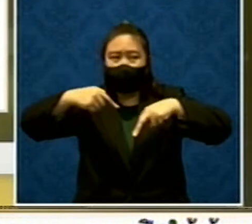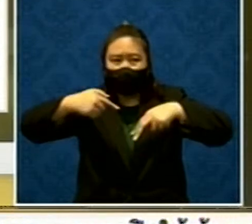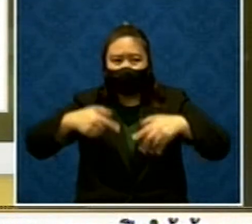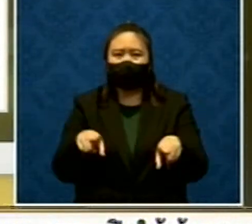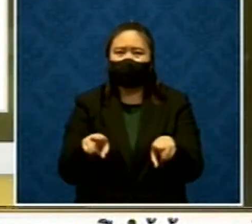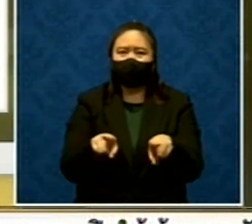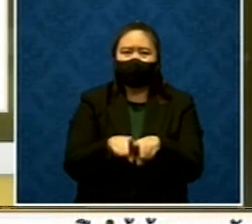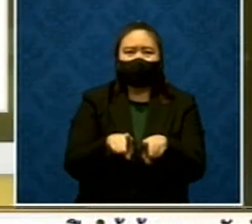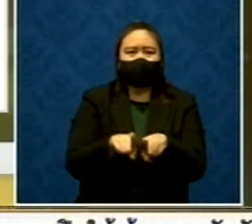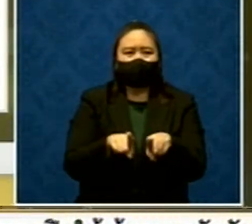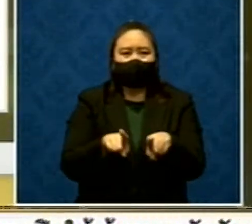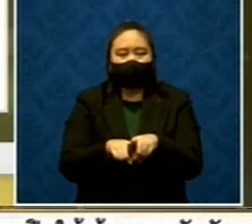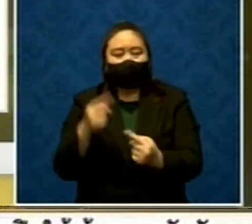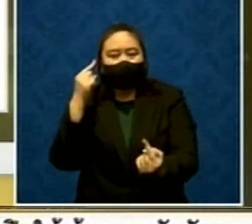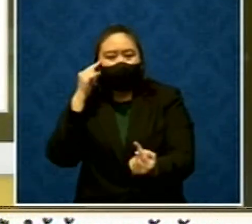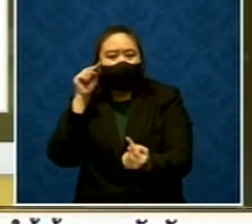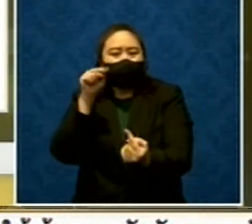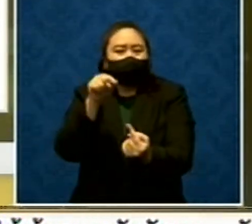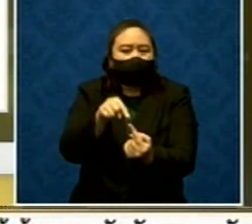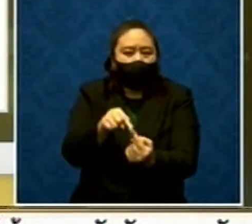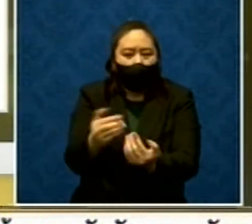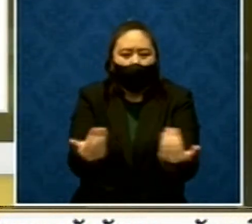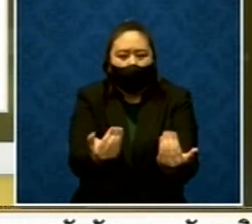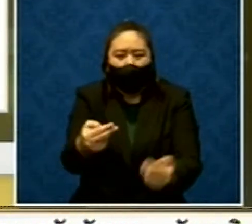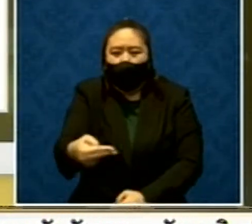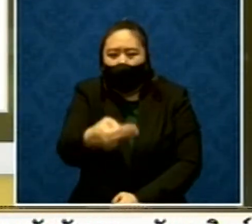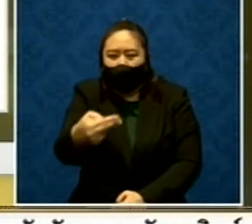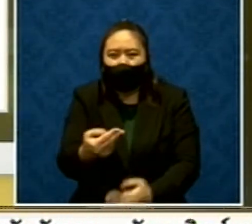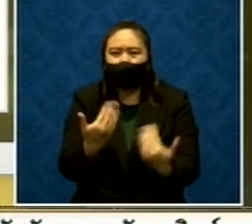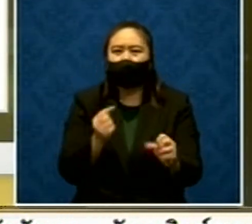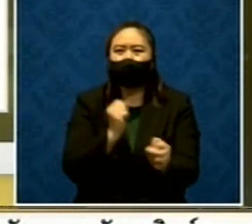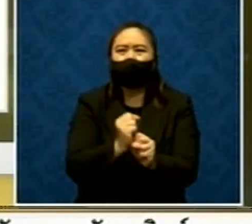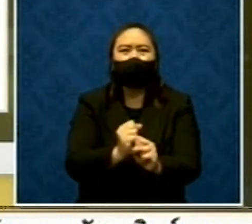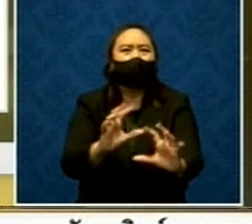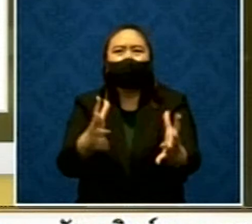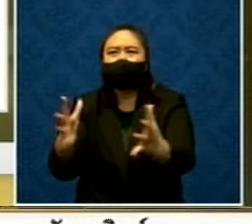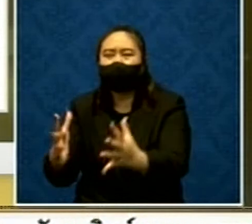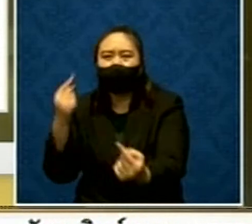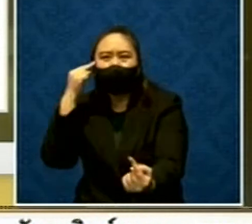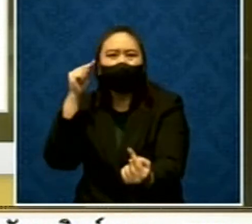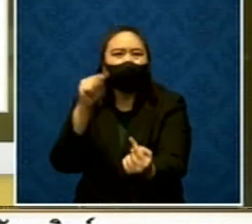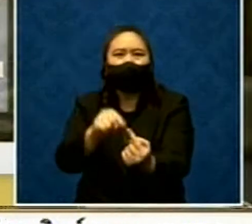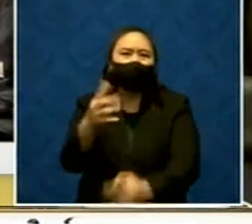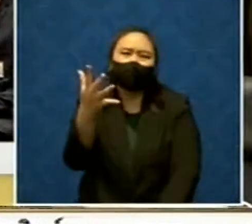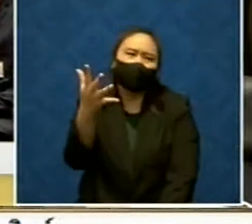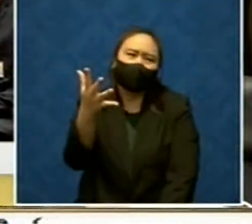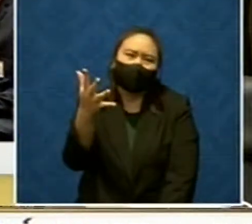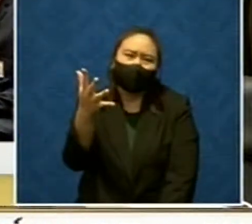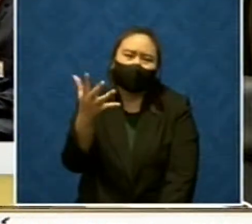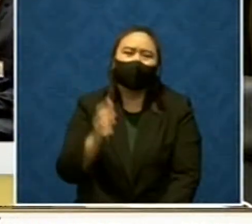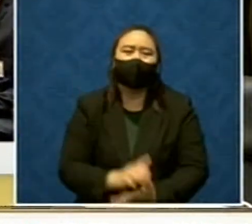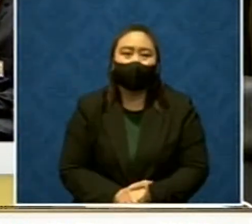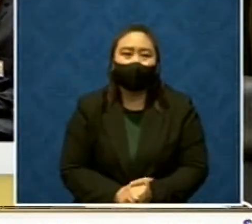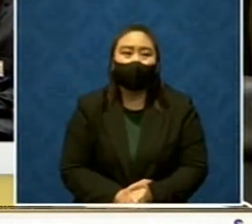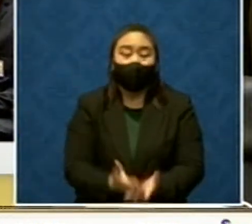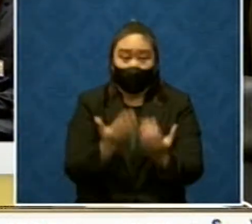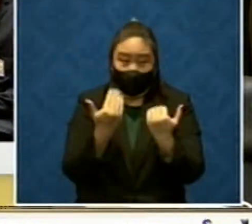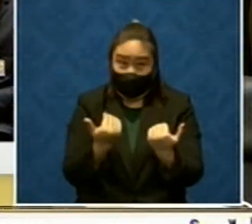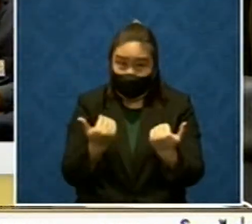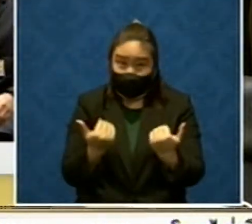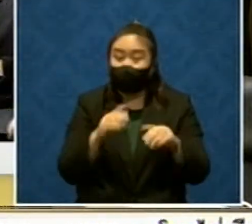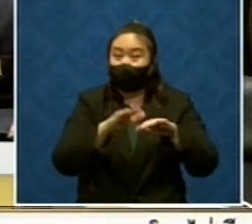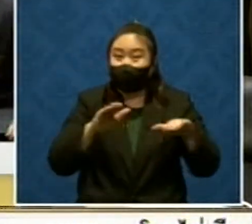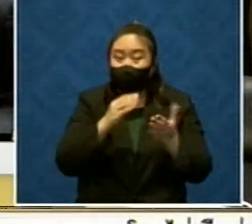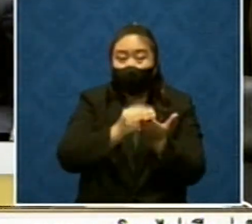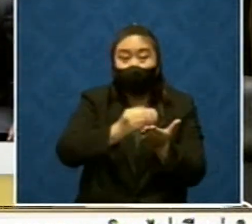แก่ลูกหลานที่กำลังตกงานลองดูสไลด์ถัดไปนะครับว่าวันนี้เนี่ยนิสิตนักศึกษา